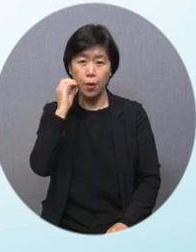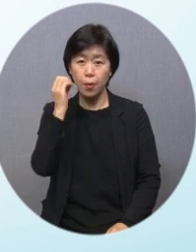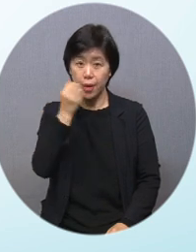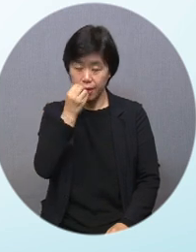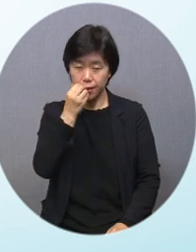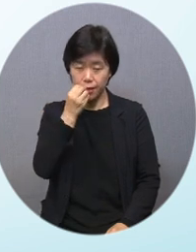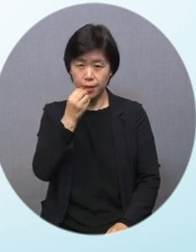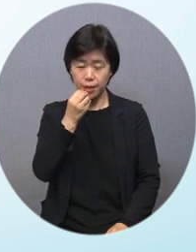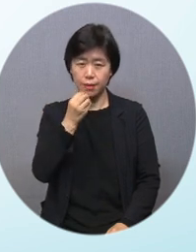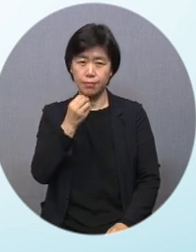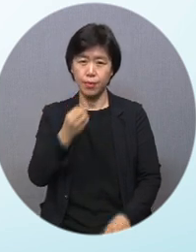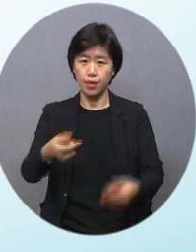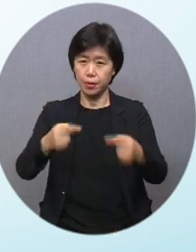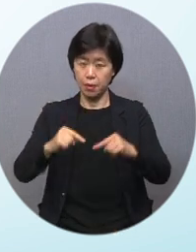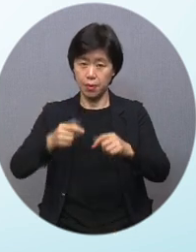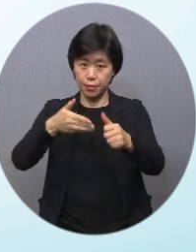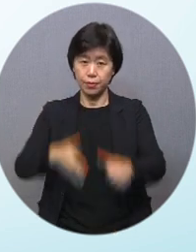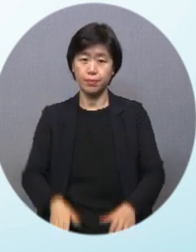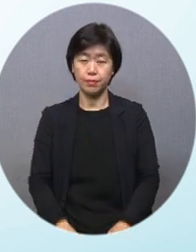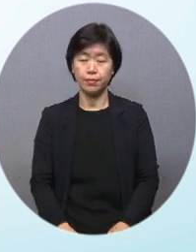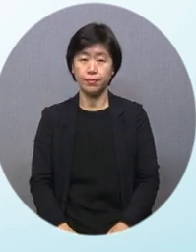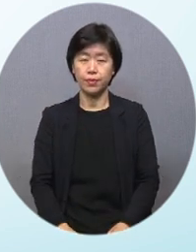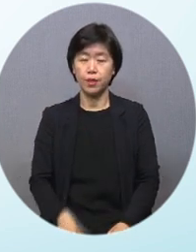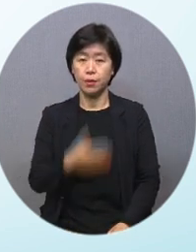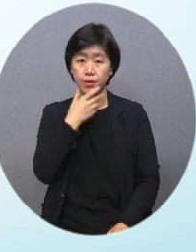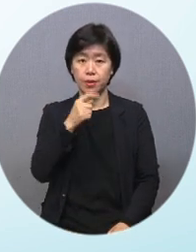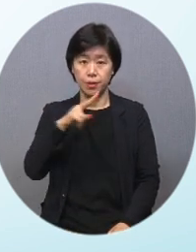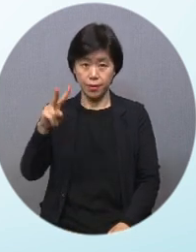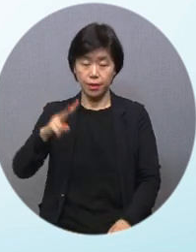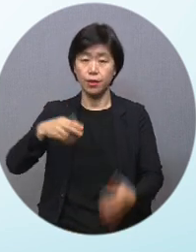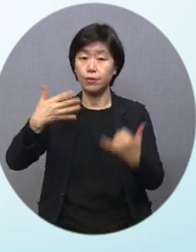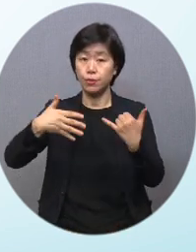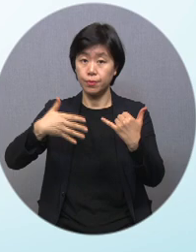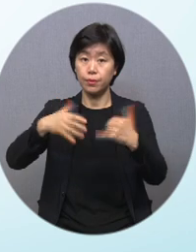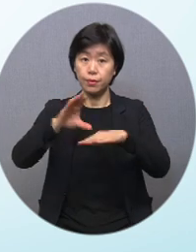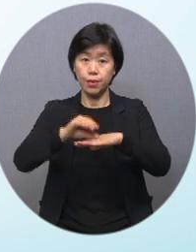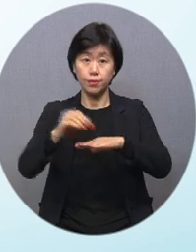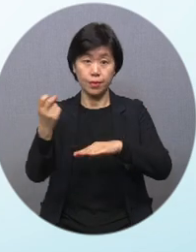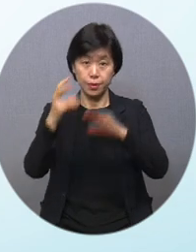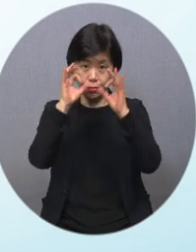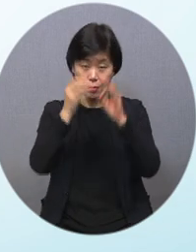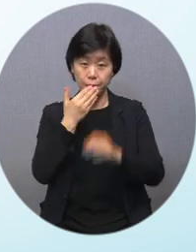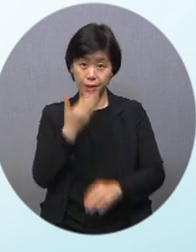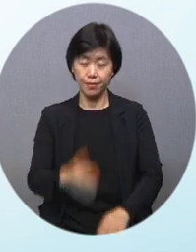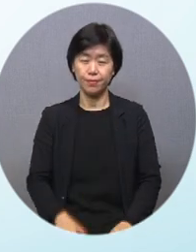됩니다. 해당 프로그램은 복지TV 유튜브 채널로 다시 볼수 있습니다.